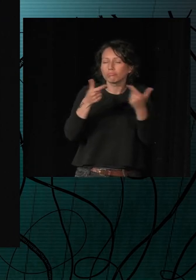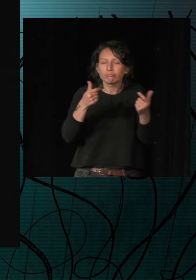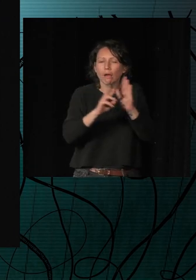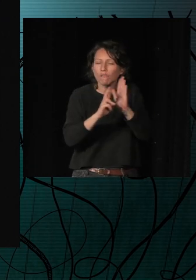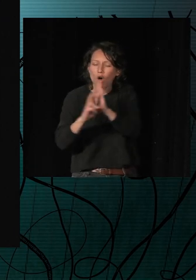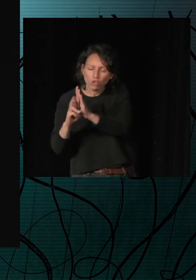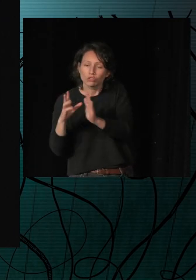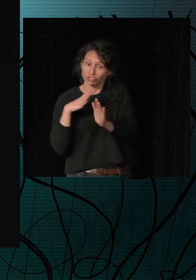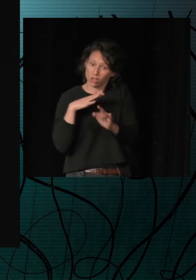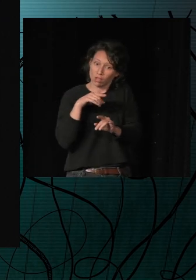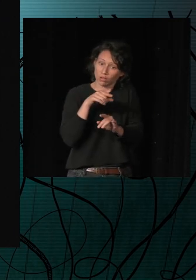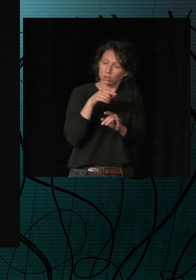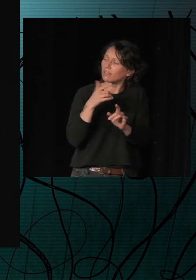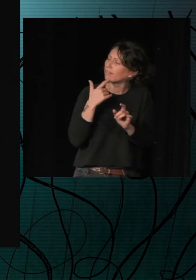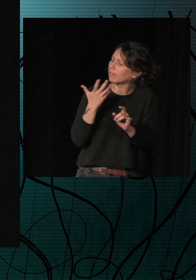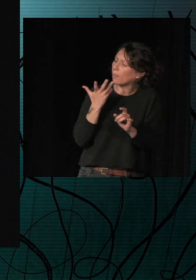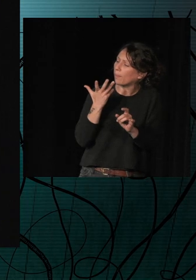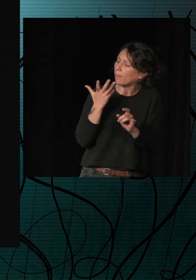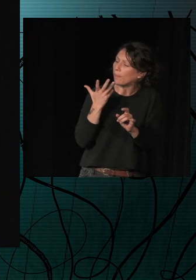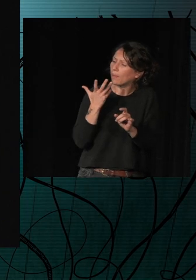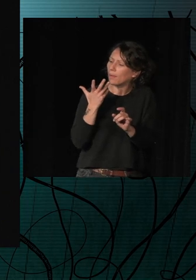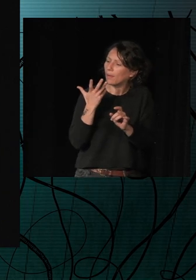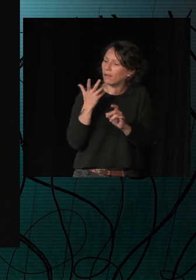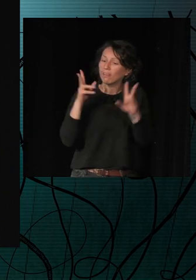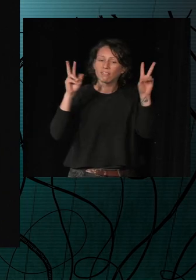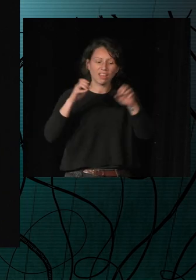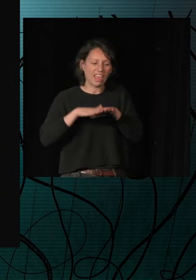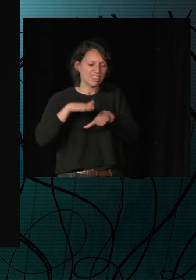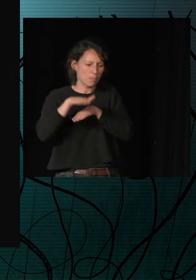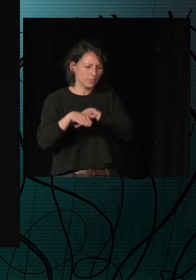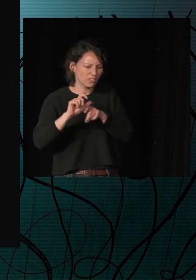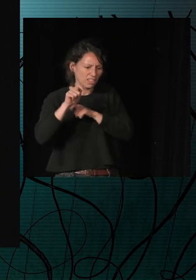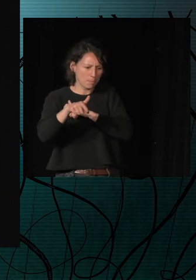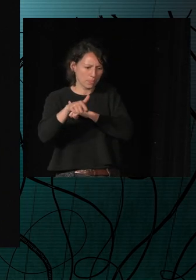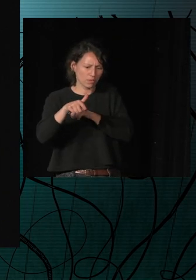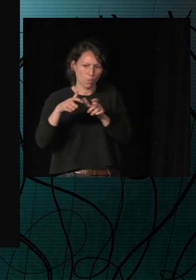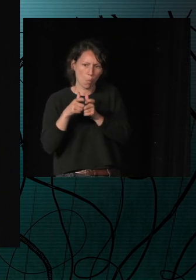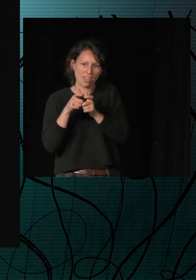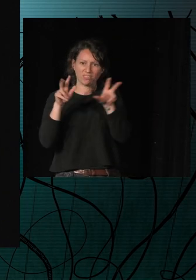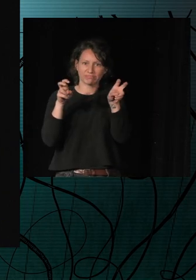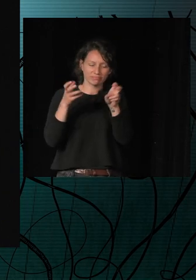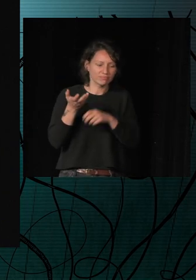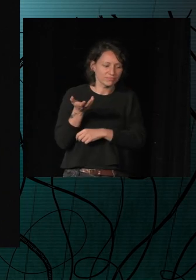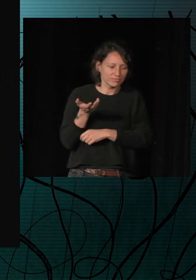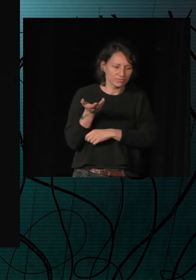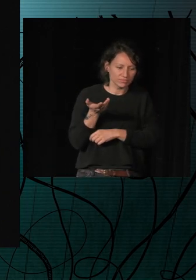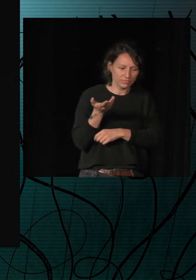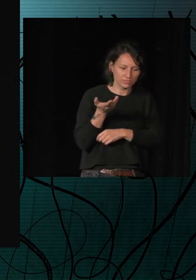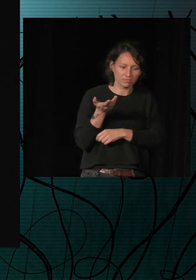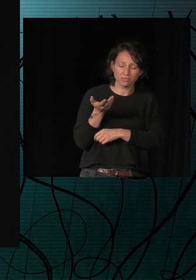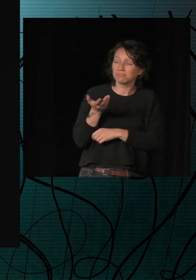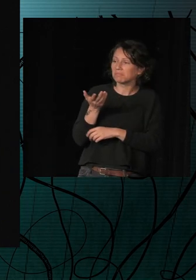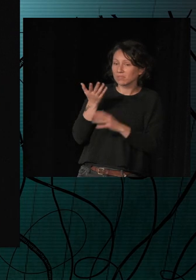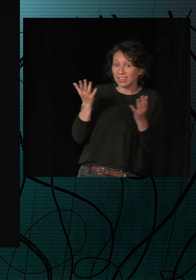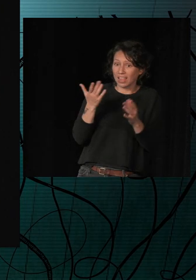nom bref donc on a des trucs qui sont hein les tal compagnie l' tal compagnie merci euh ou c'est drôle